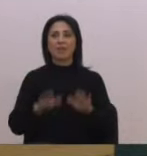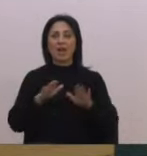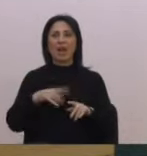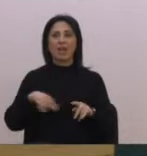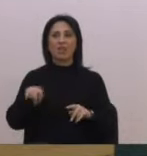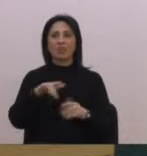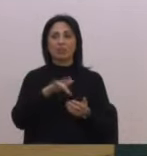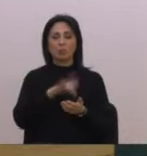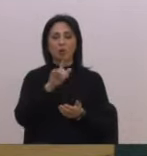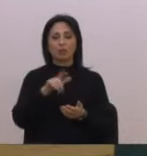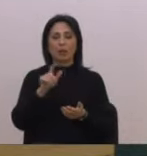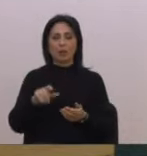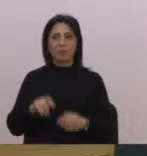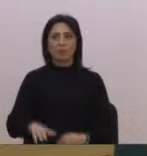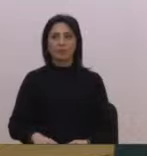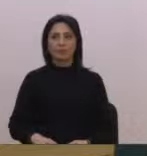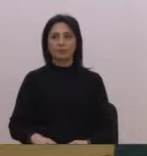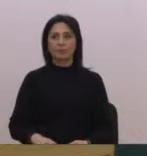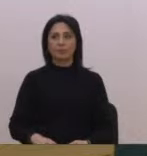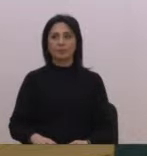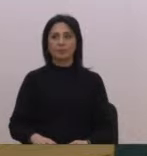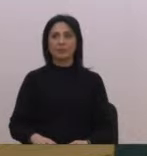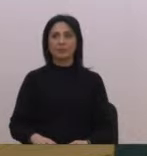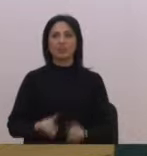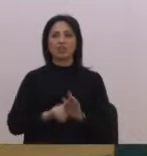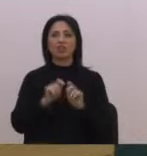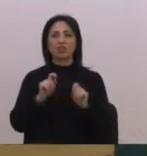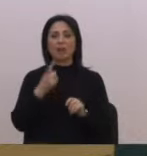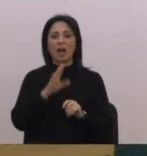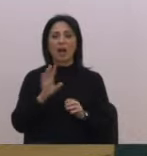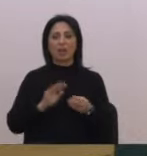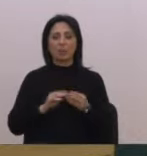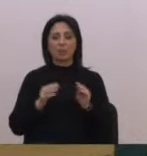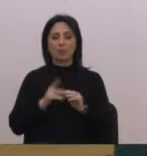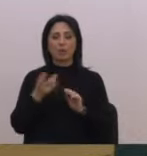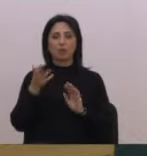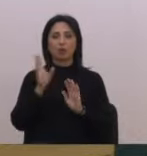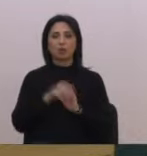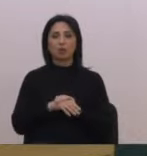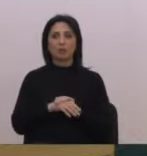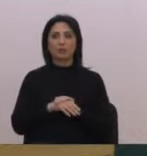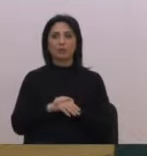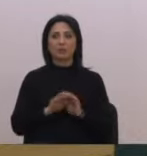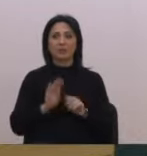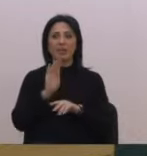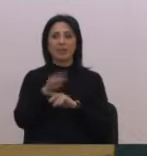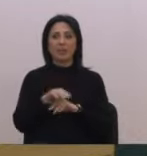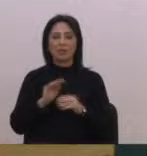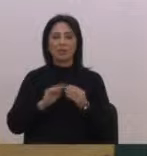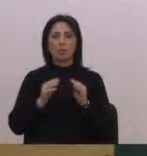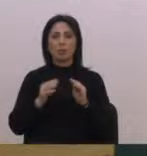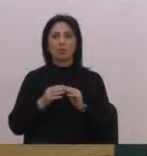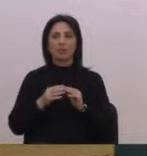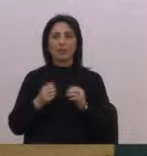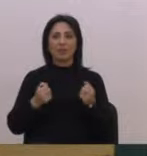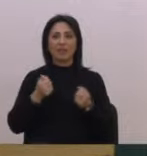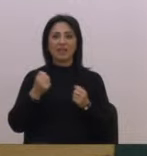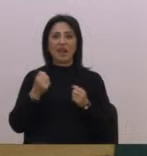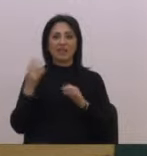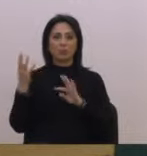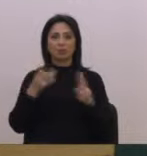ადგილობრივ მოსახლეობაზე. Შექმნა არაერთი პრობლემა, მათ შორის დამატებითი პრობლემები ტრანსპორტის